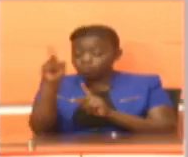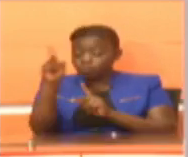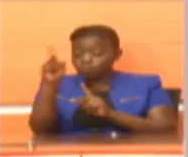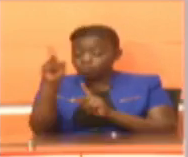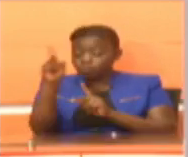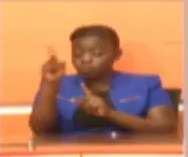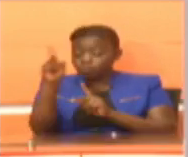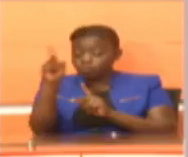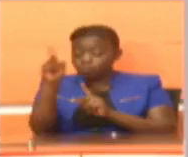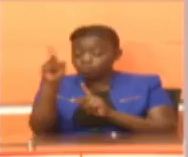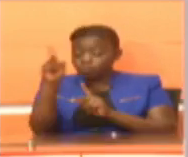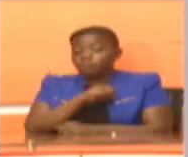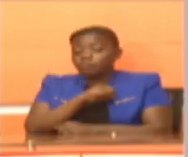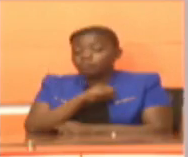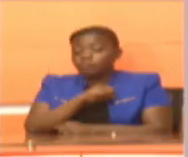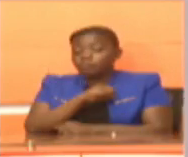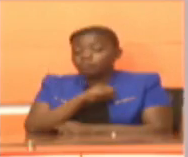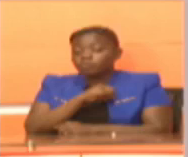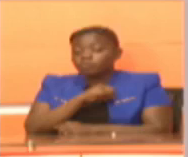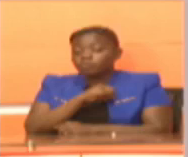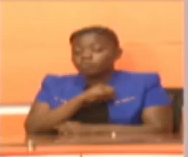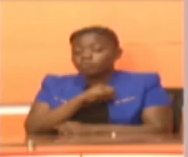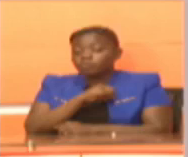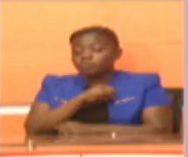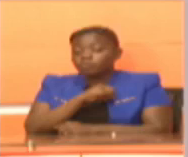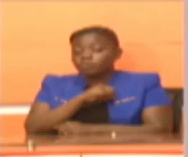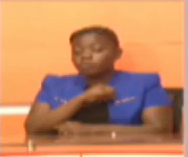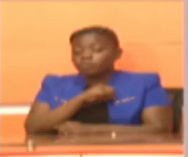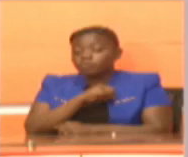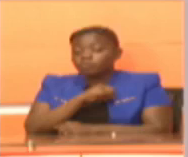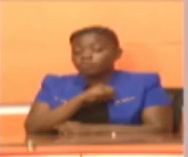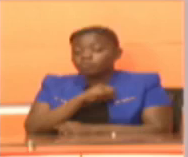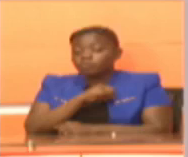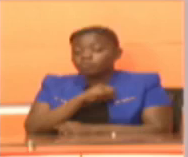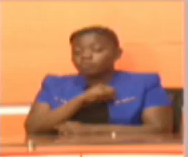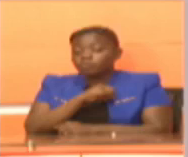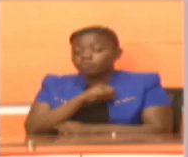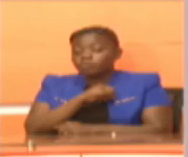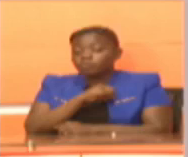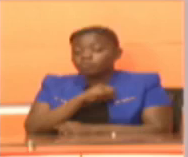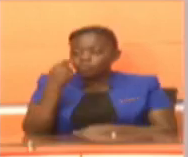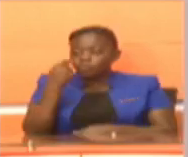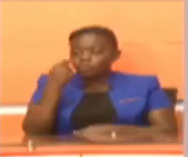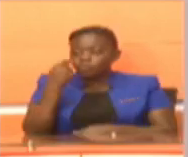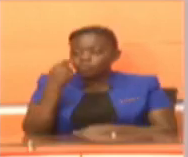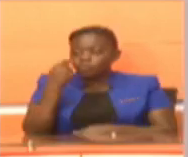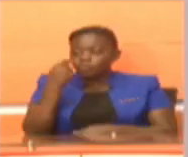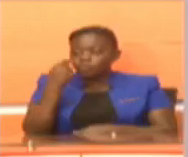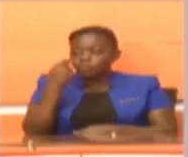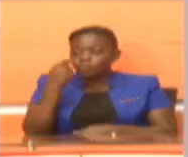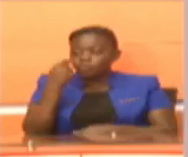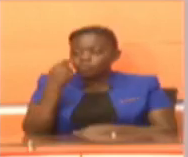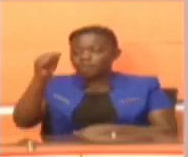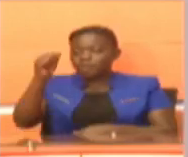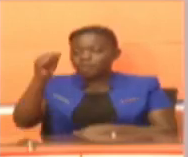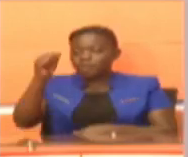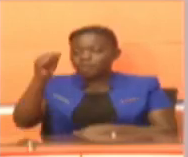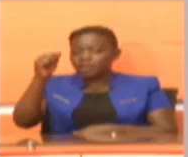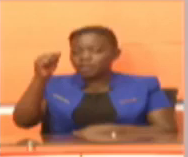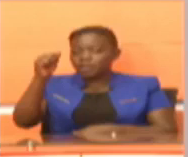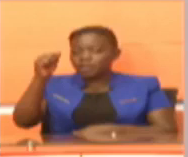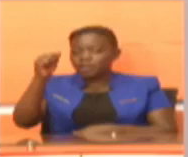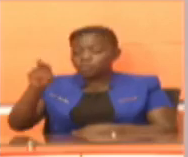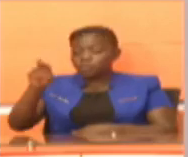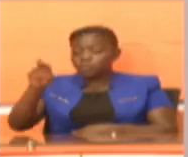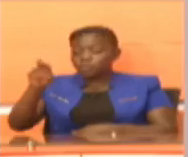refused to give us their names. But their nicknames, one of them is called Jaguar, who was the